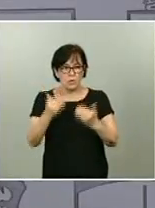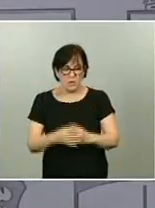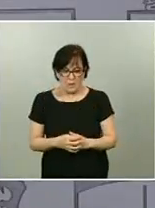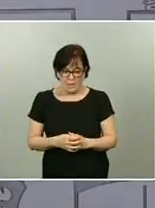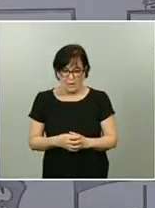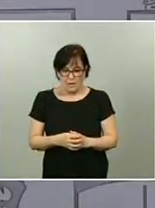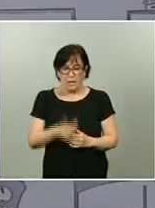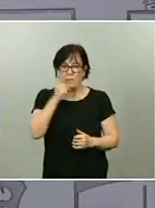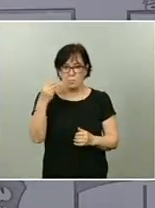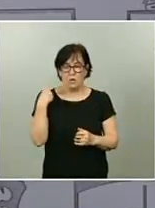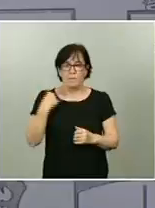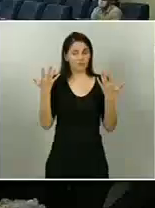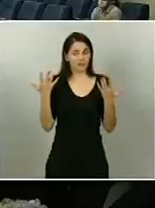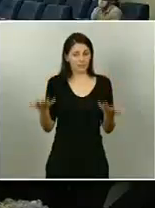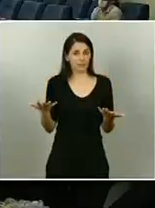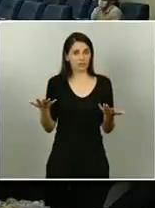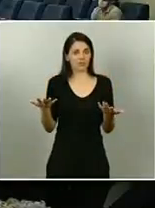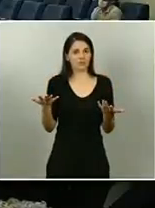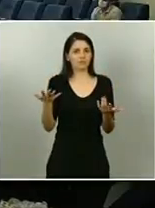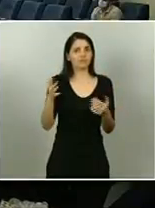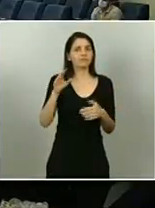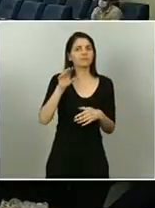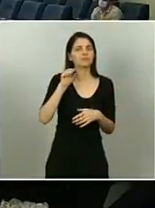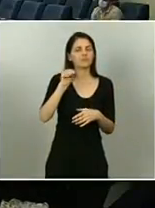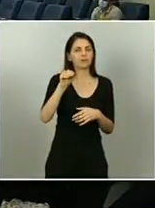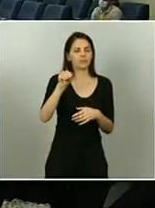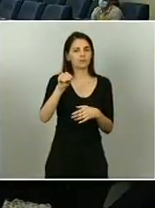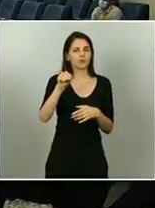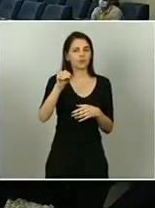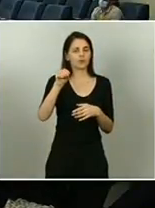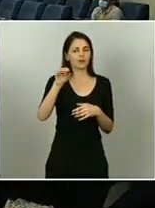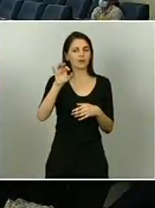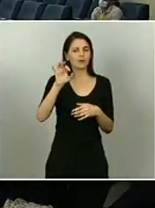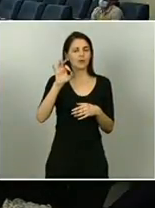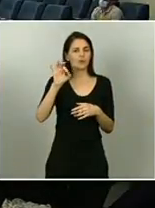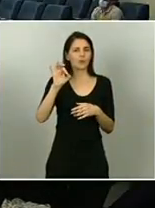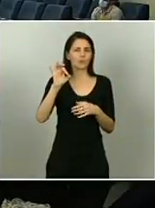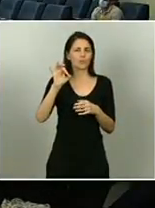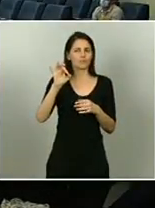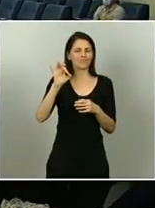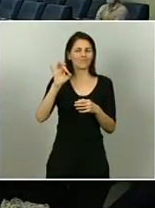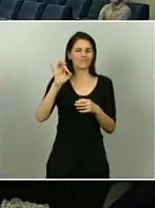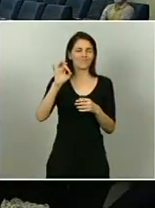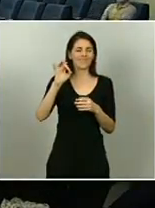ha vinculat aquesta quarantena al final de l'estat d'alarma que, com o molt, duraria fins dia 21.